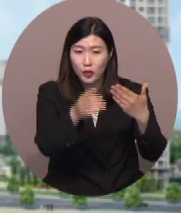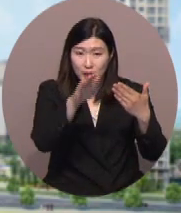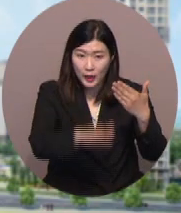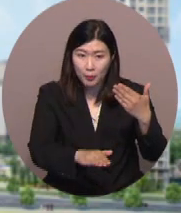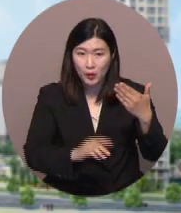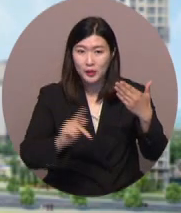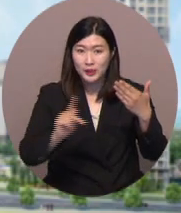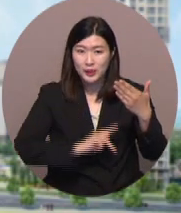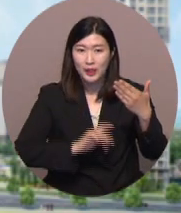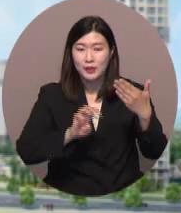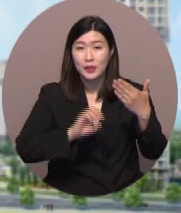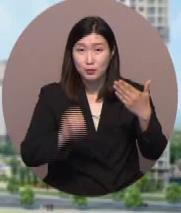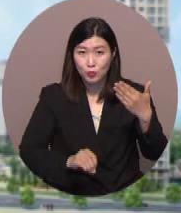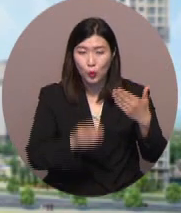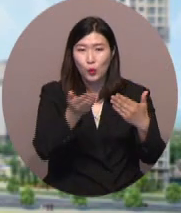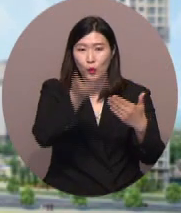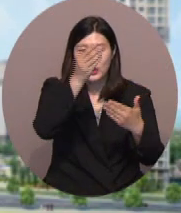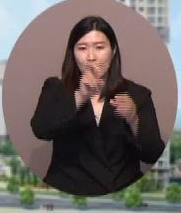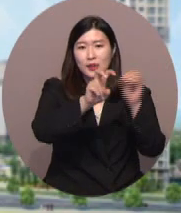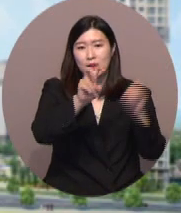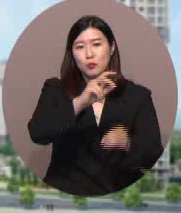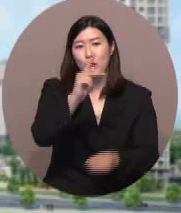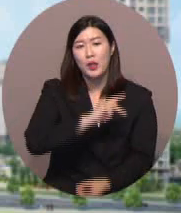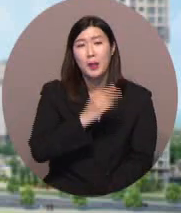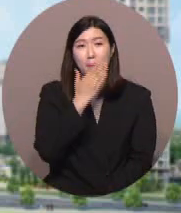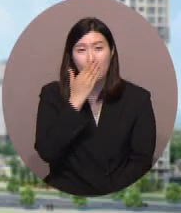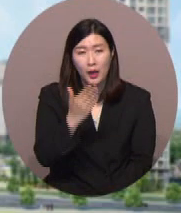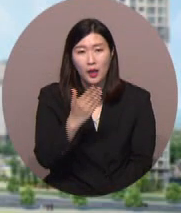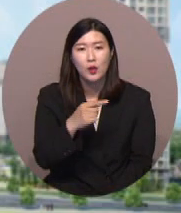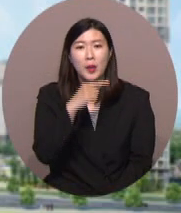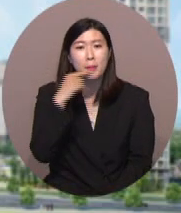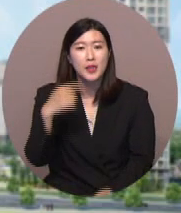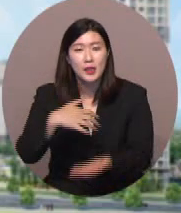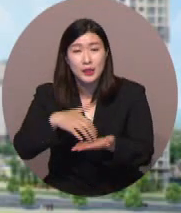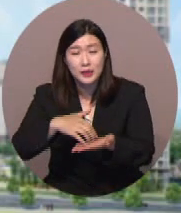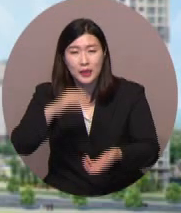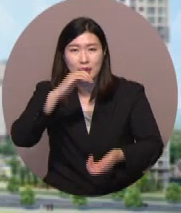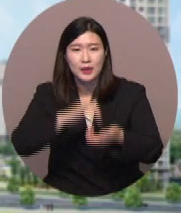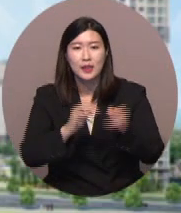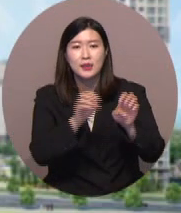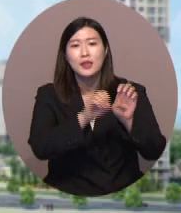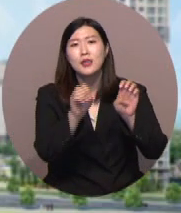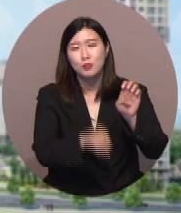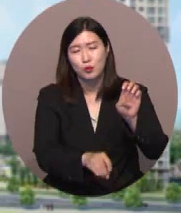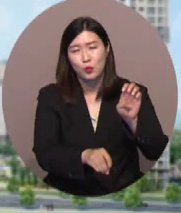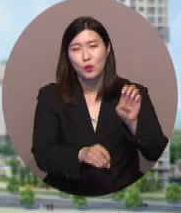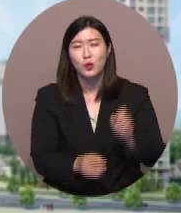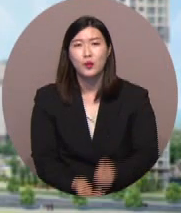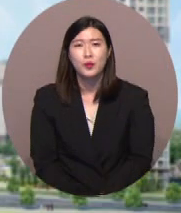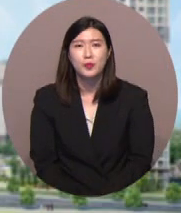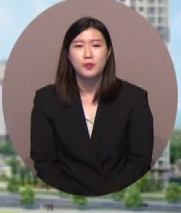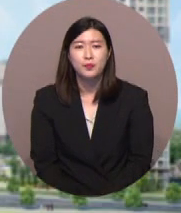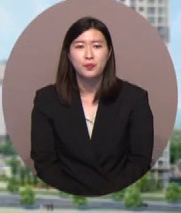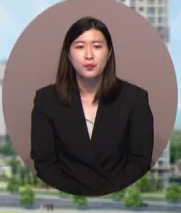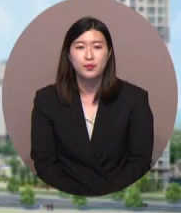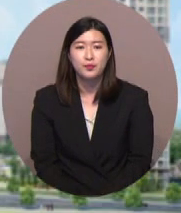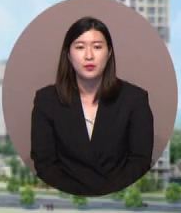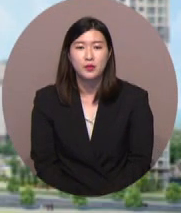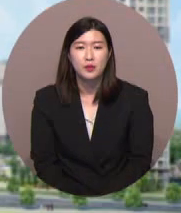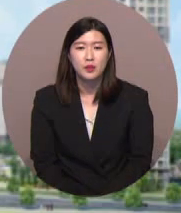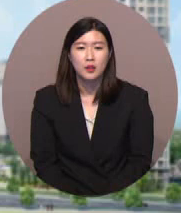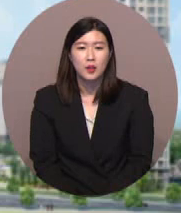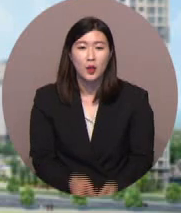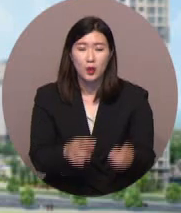초과 분에 는 20% 로 제한되고 연소득 대비 총부채상환비율 도 40% 수준으로 제한 등과 동시에 강력한